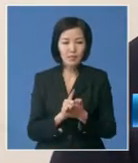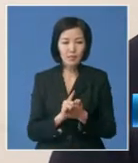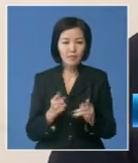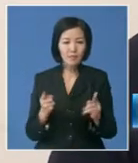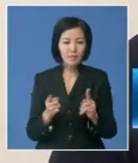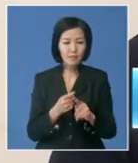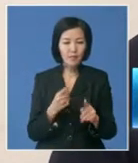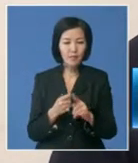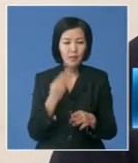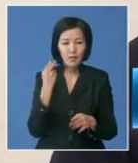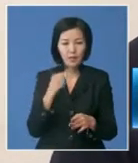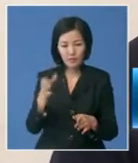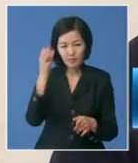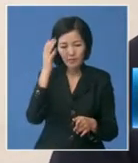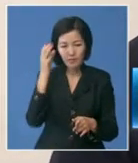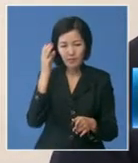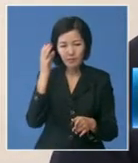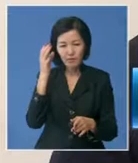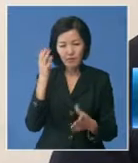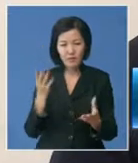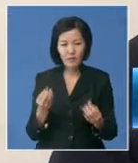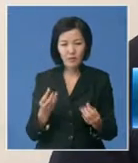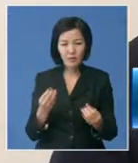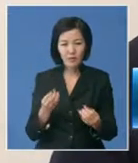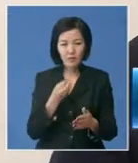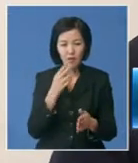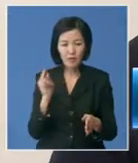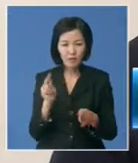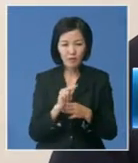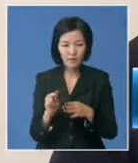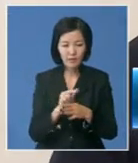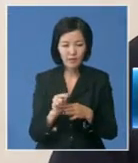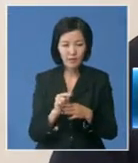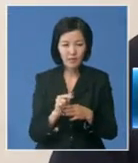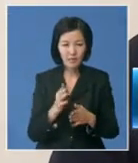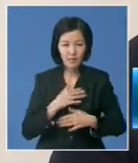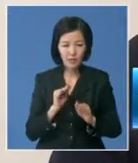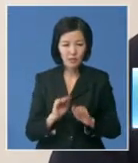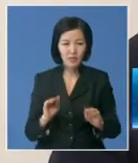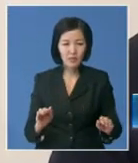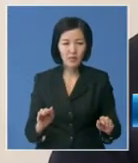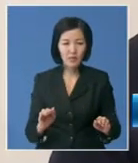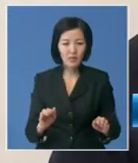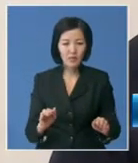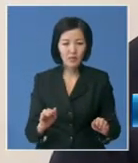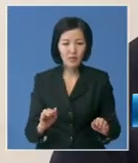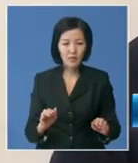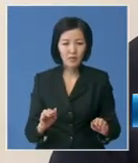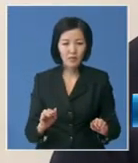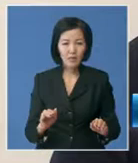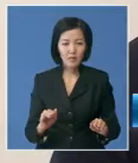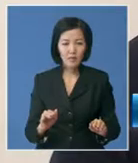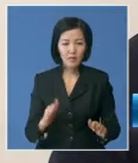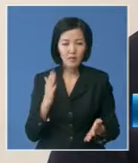это качественное образование и хорошее воспитание для у нас есть хорошие